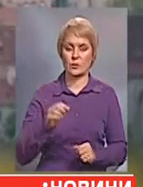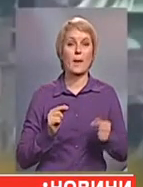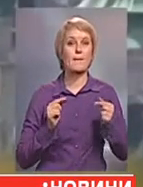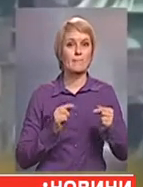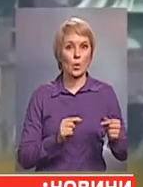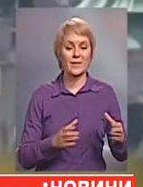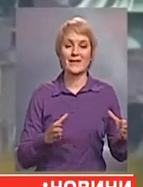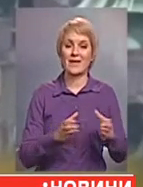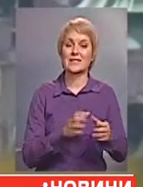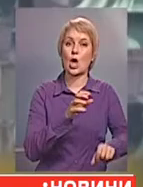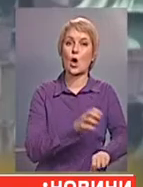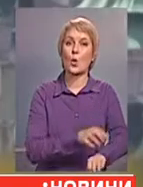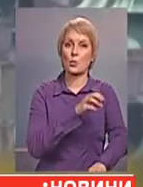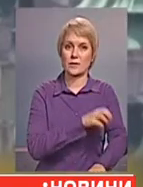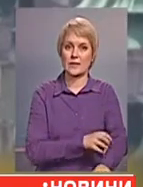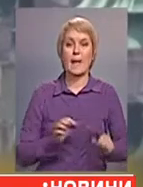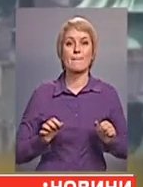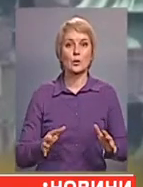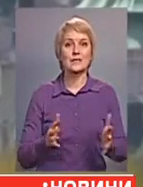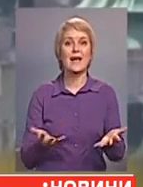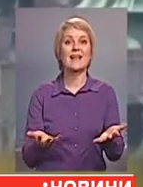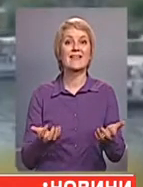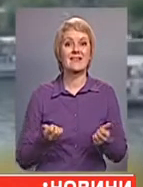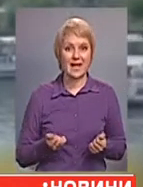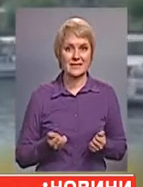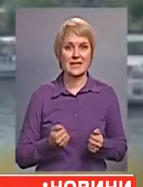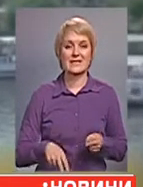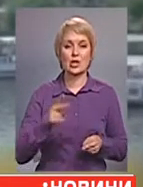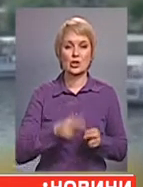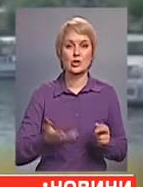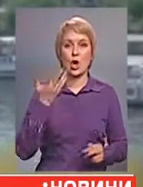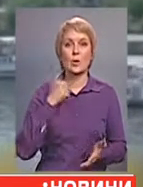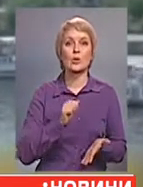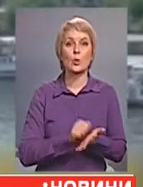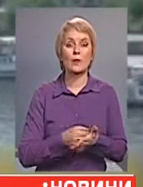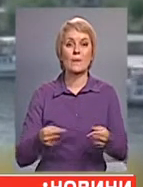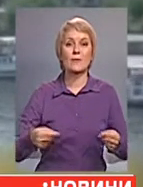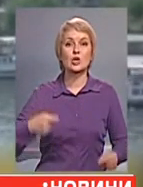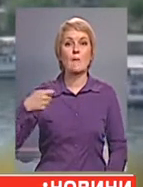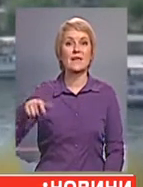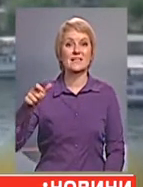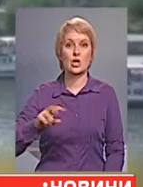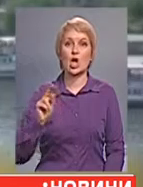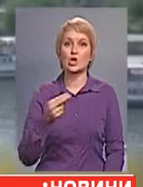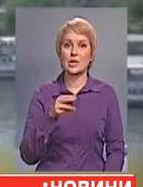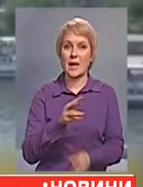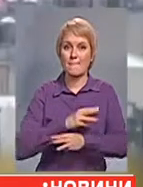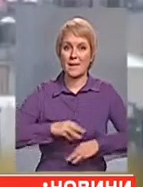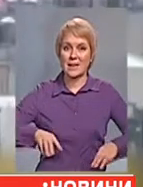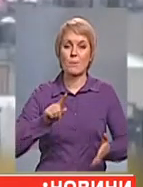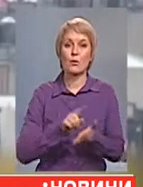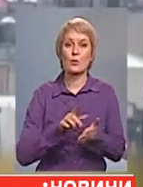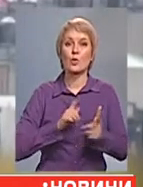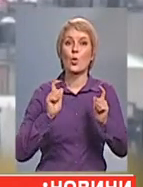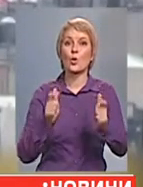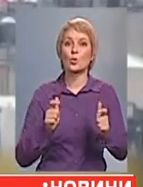фракція комуністів. Процес ратифікації закінчиться, коли документ підпише президент республіки Мілош Земан. Чеський парламент повинен був узгодити цю угоду ще